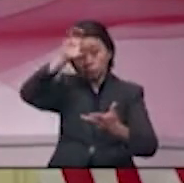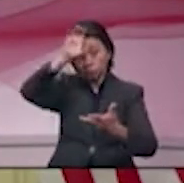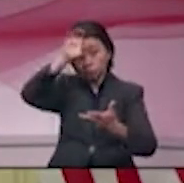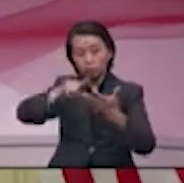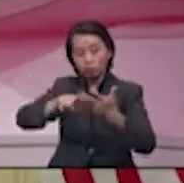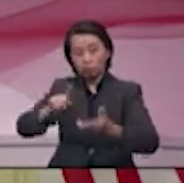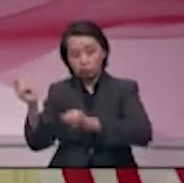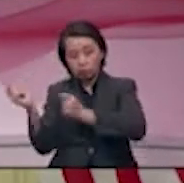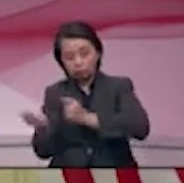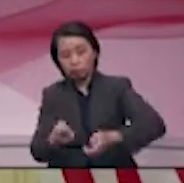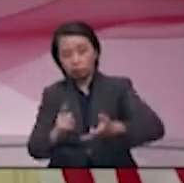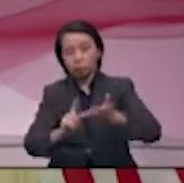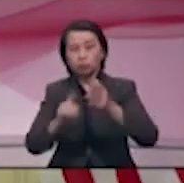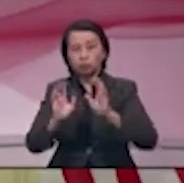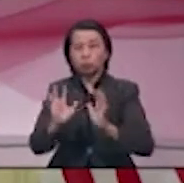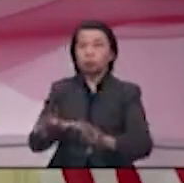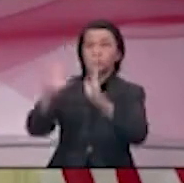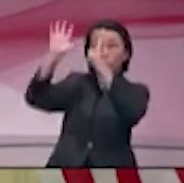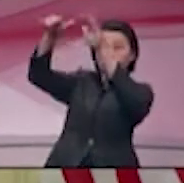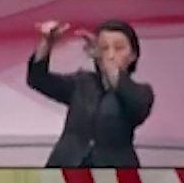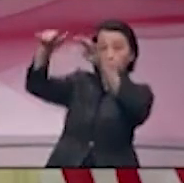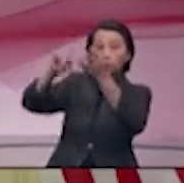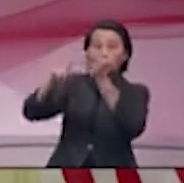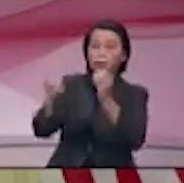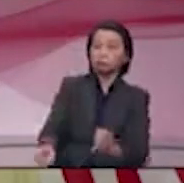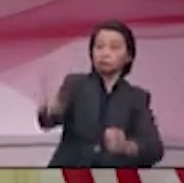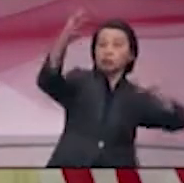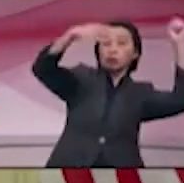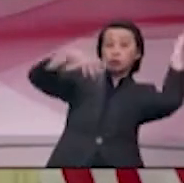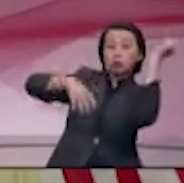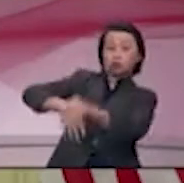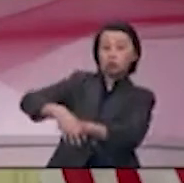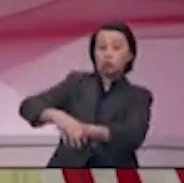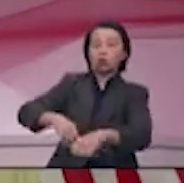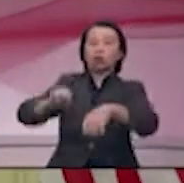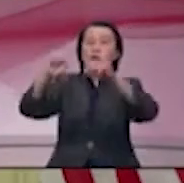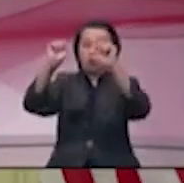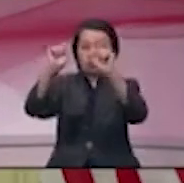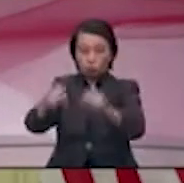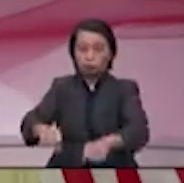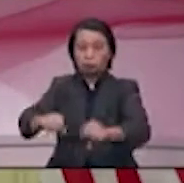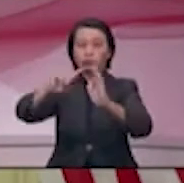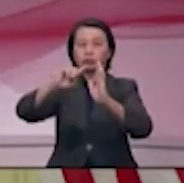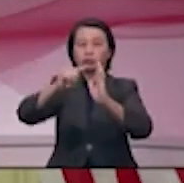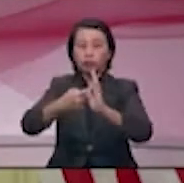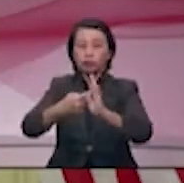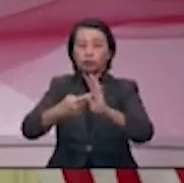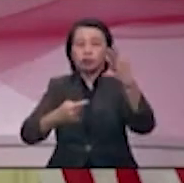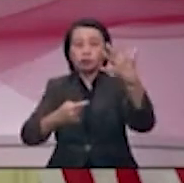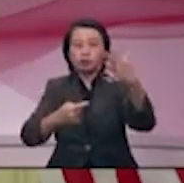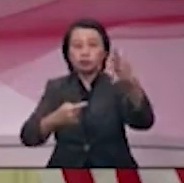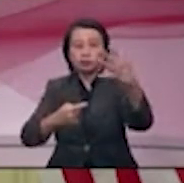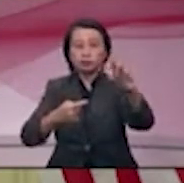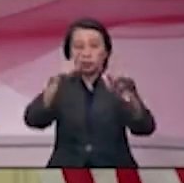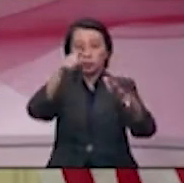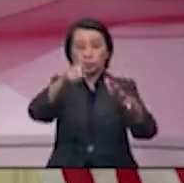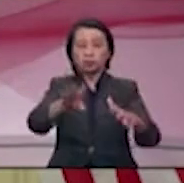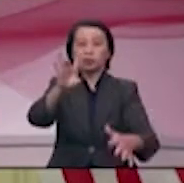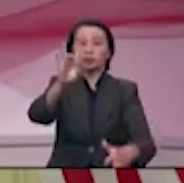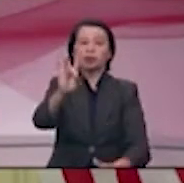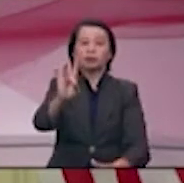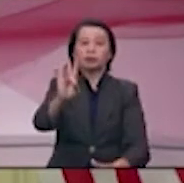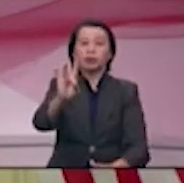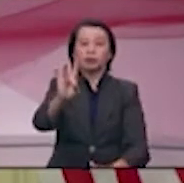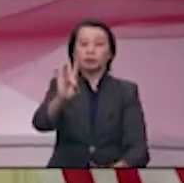bola bola keranjang dan scotch dibenarkan bermula pada 15 Oz